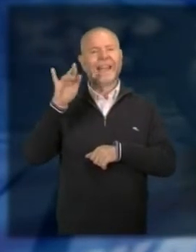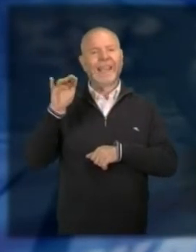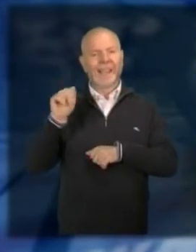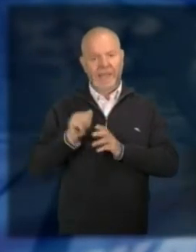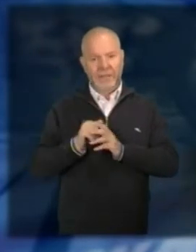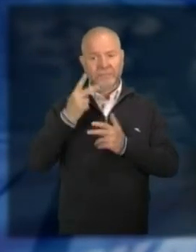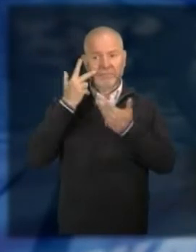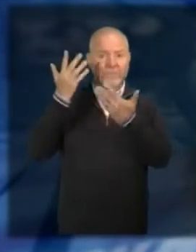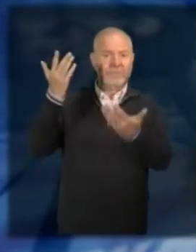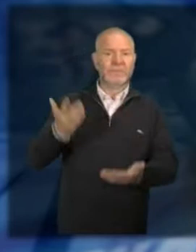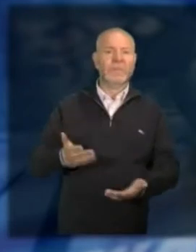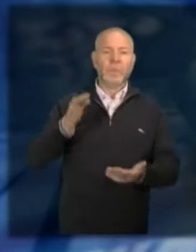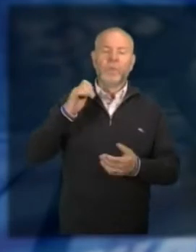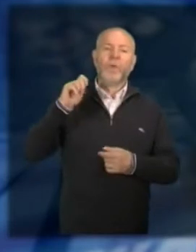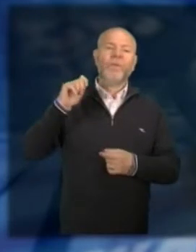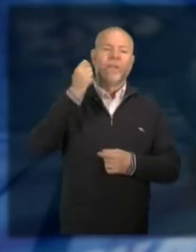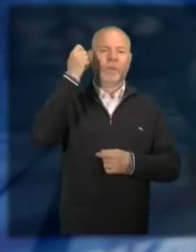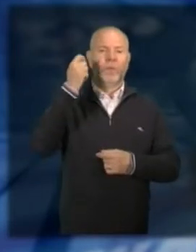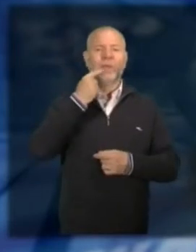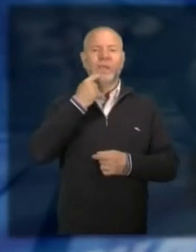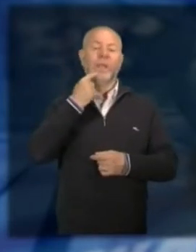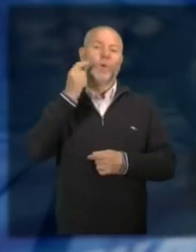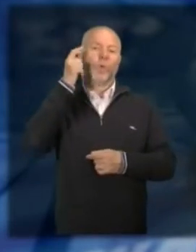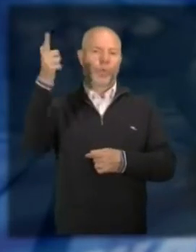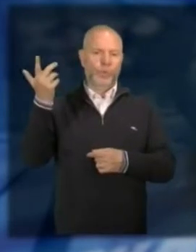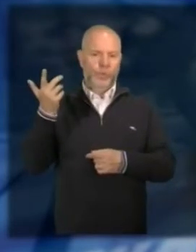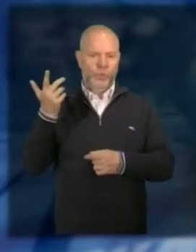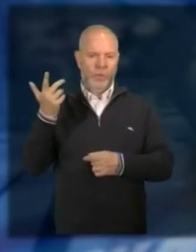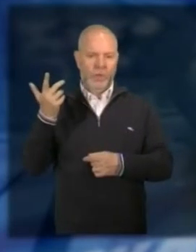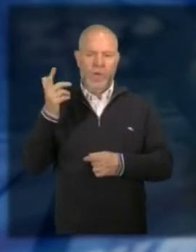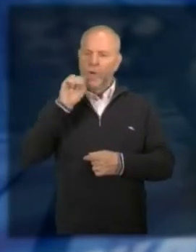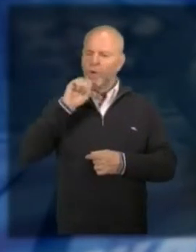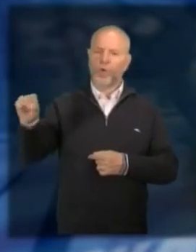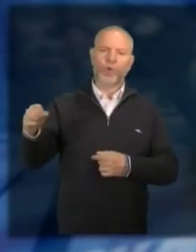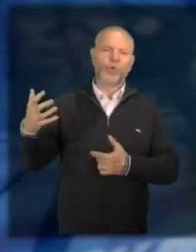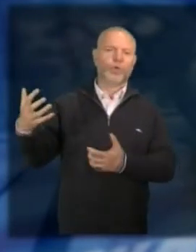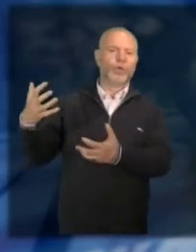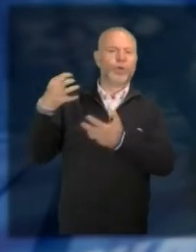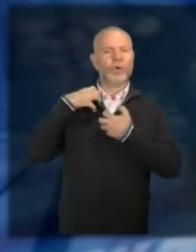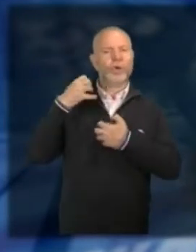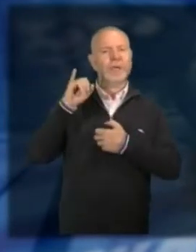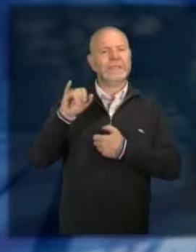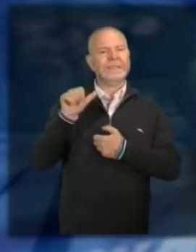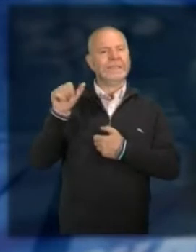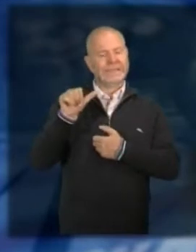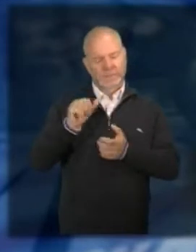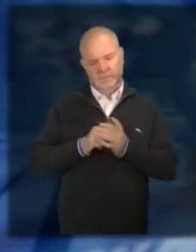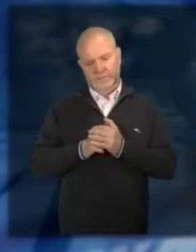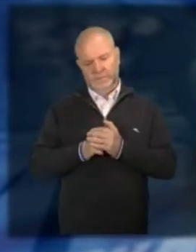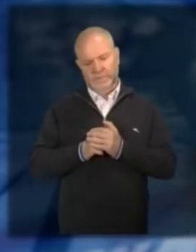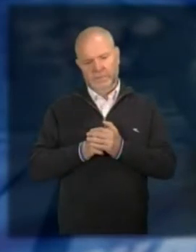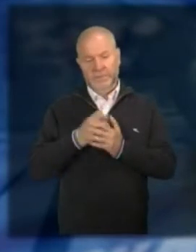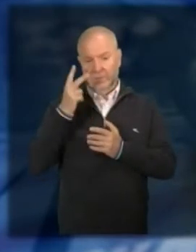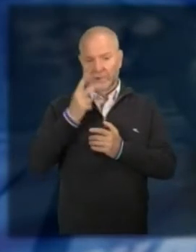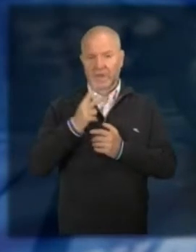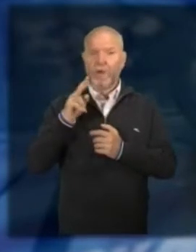la vittoria della cultura e di una civiltà millenaria contro la barbarie. Per noi è importantissimo perché